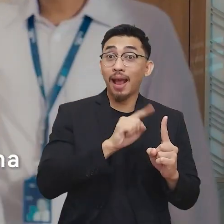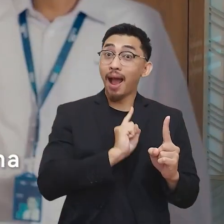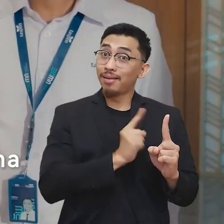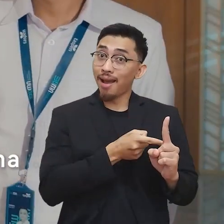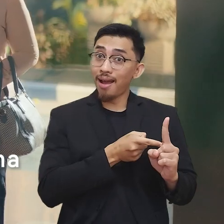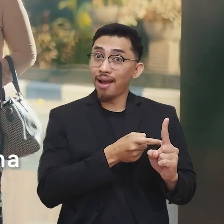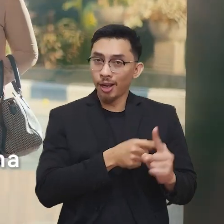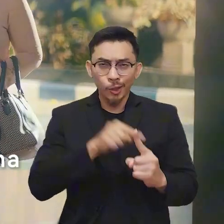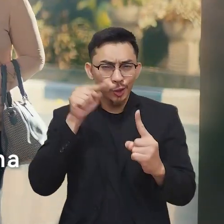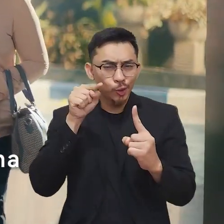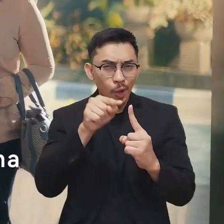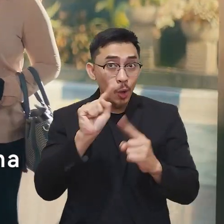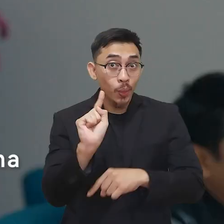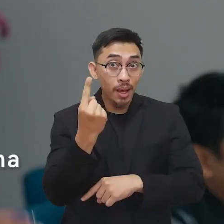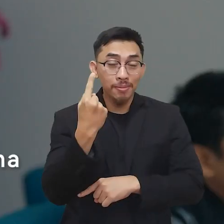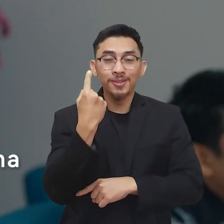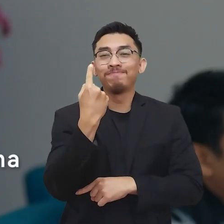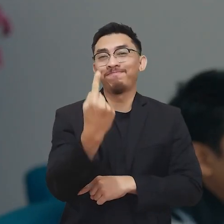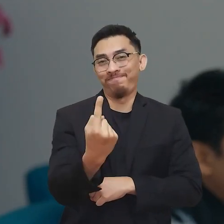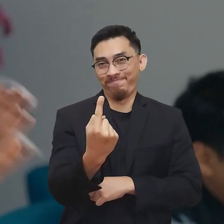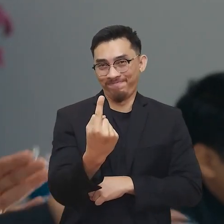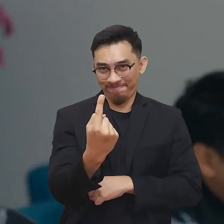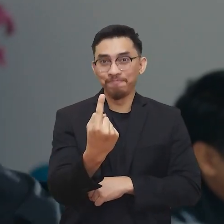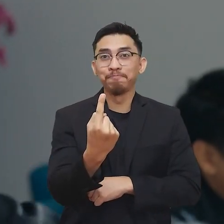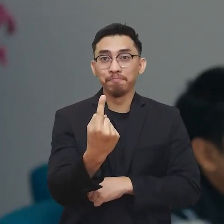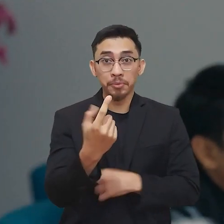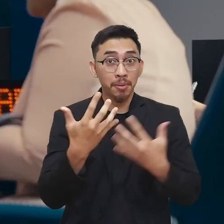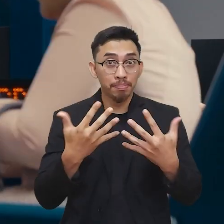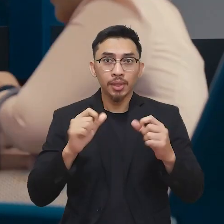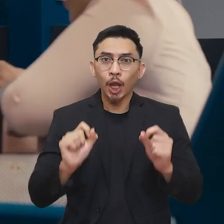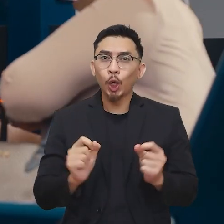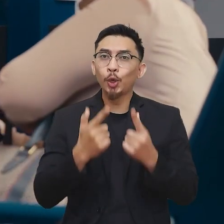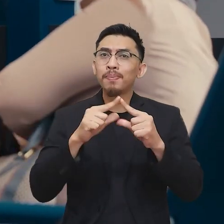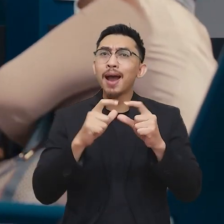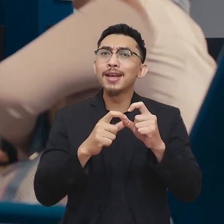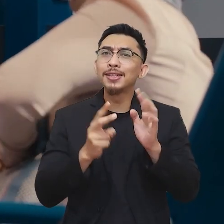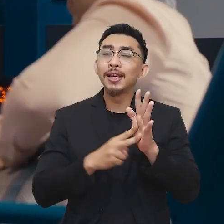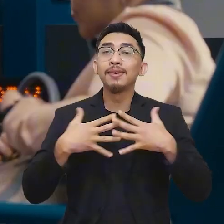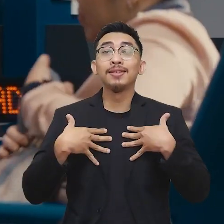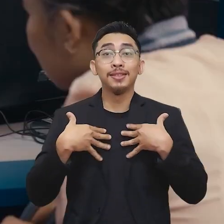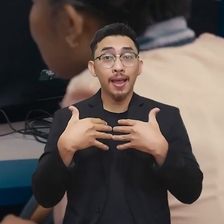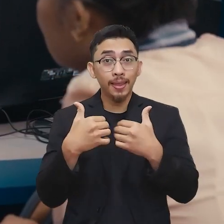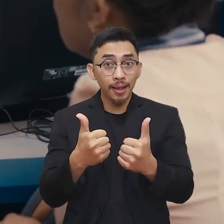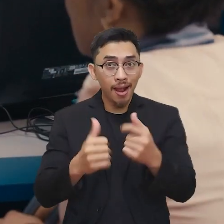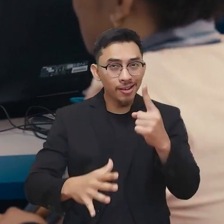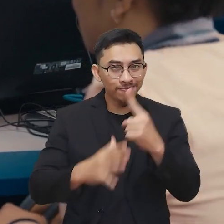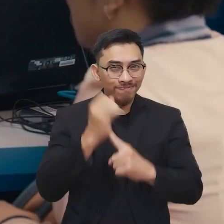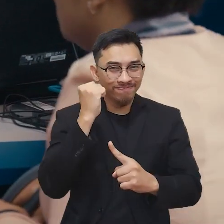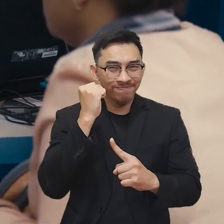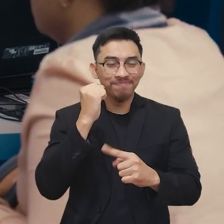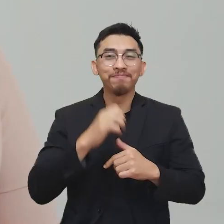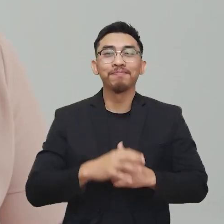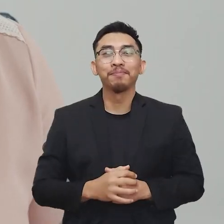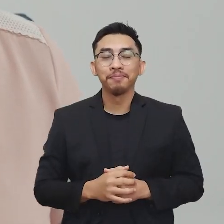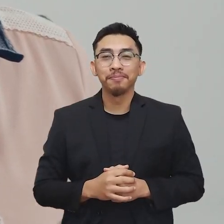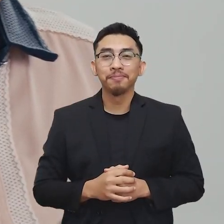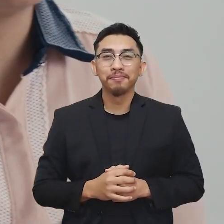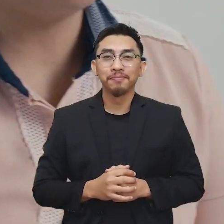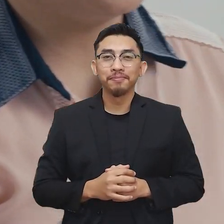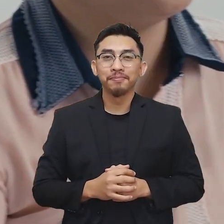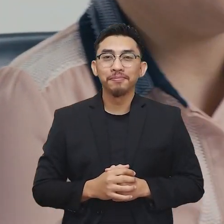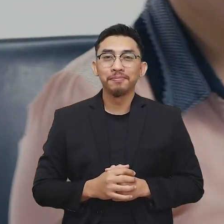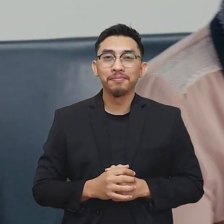TASPEN hadir untuk satu tujuan utama, mewujudkan kehidupan ASN yang sejahtera,